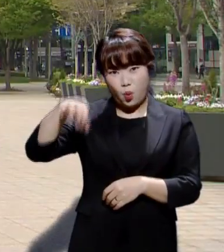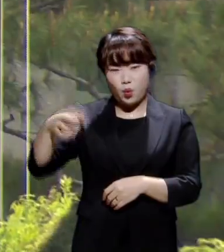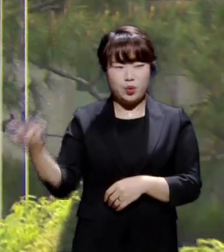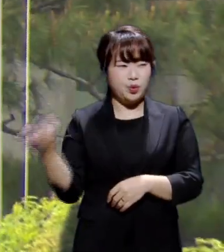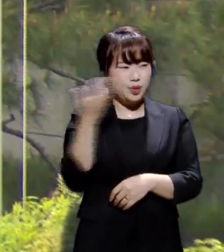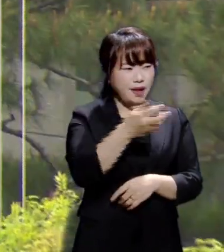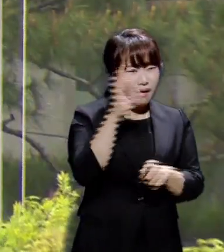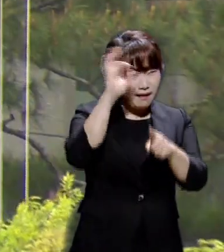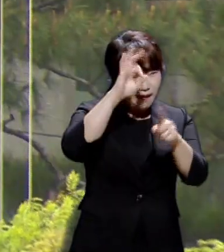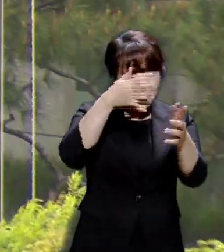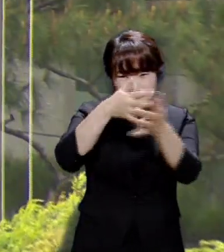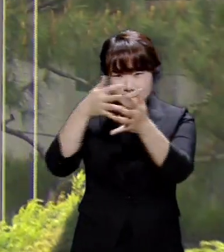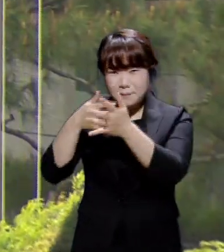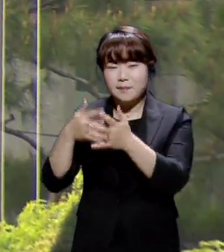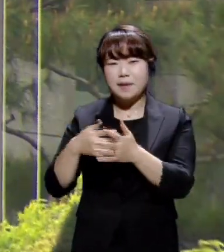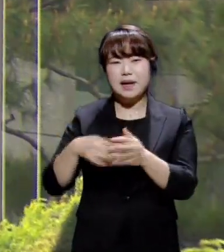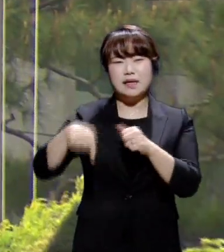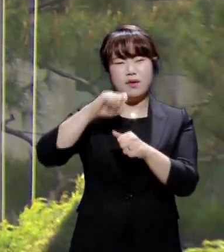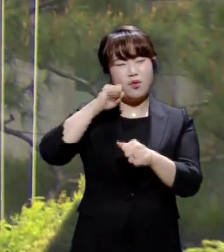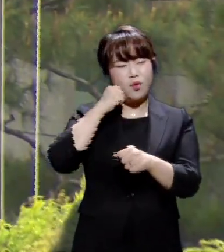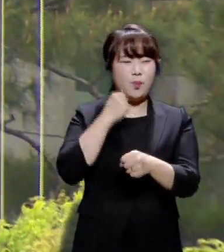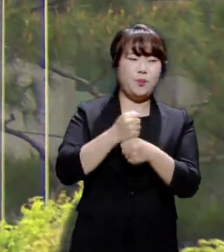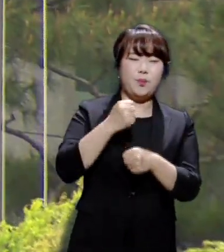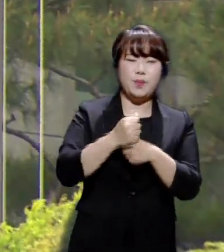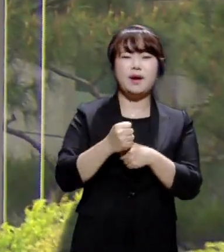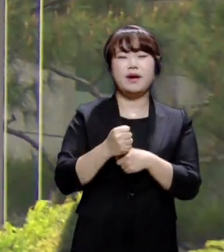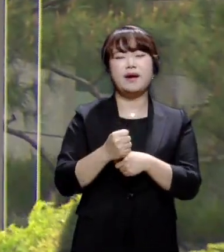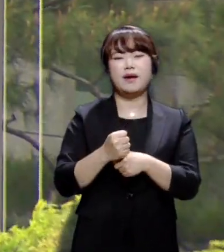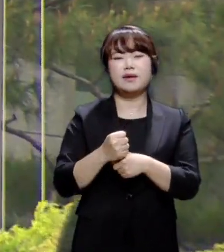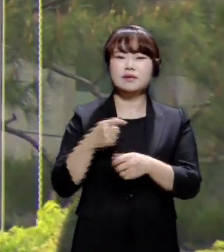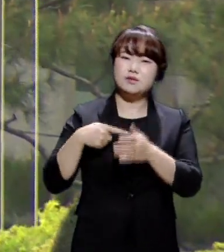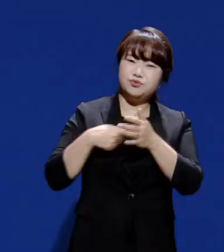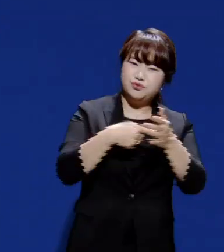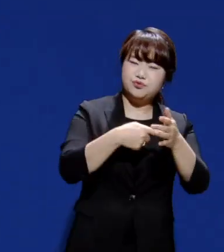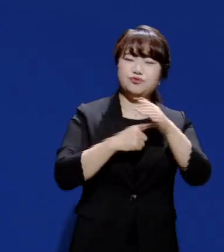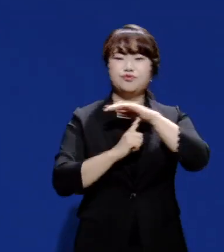서울시는 대체 부지가 없어 어렵게 추진하게 됐다고 설명합니다.